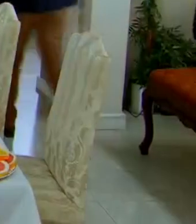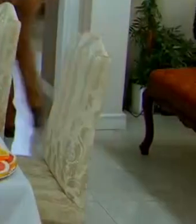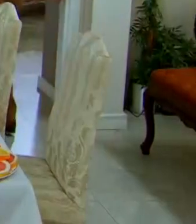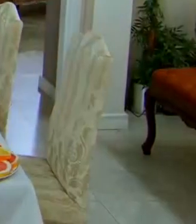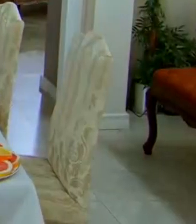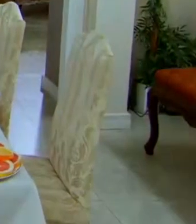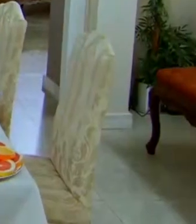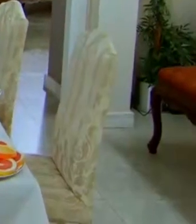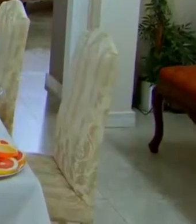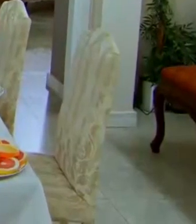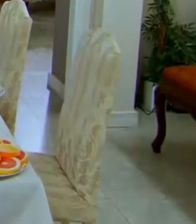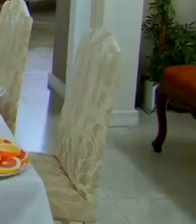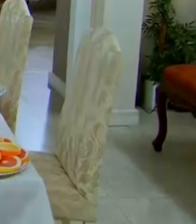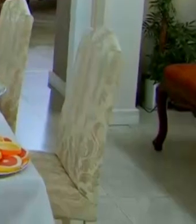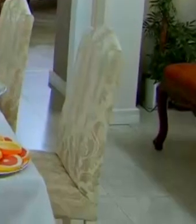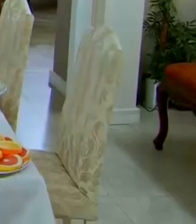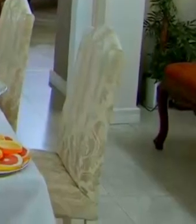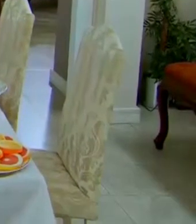Kemal'in yanına yürüyor. Kulise devam.